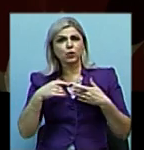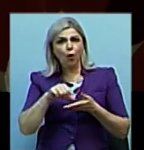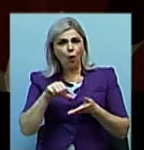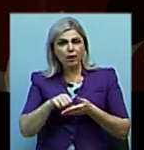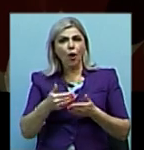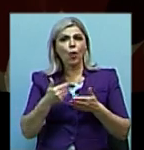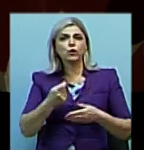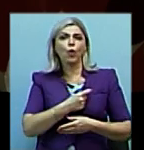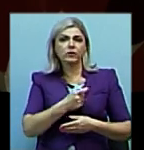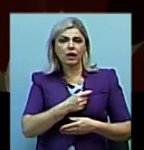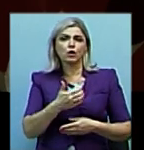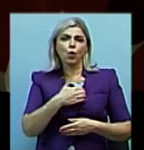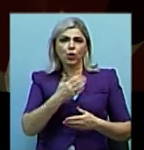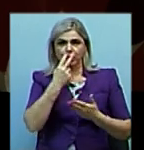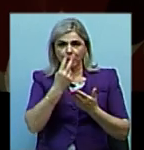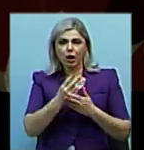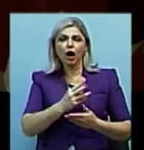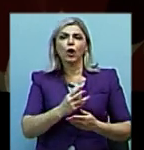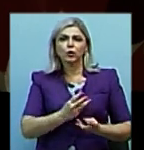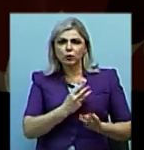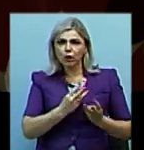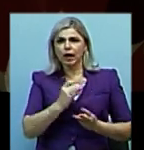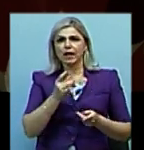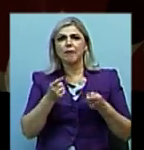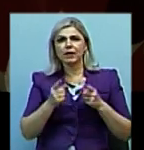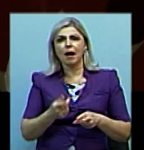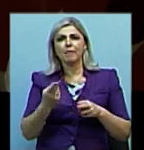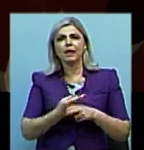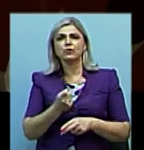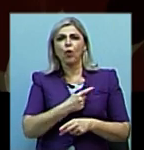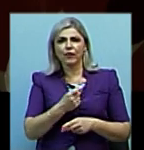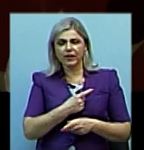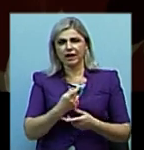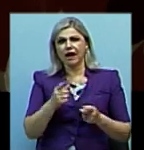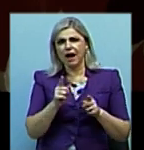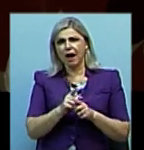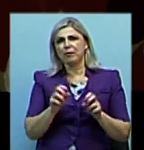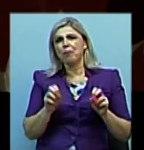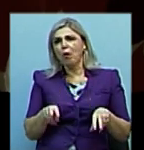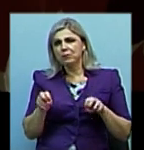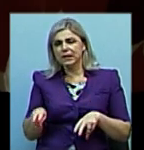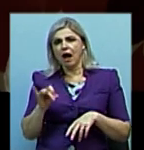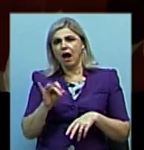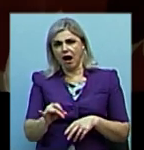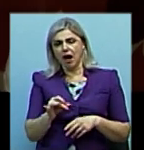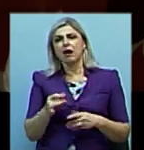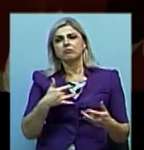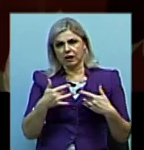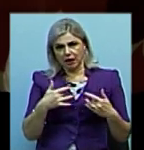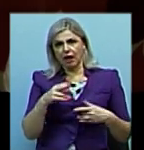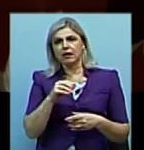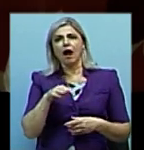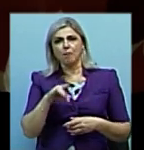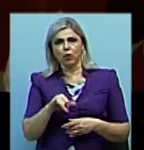показати дух і справжність оповідання. Без одеських якихось непотрібних нальотів, попси, а драматичний спектакль.